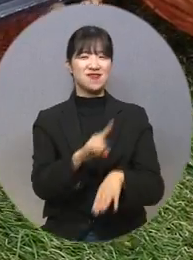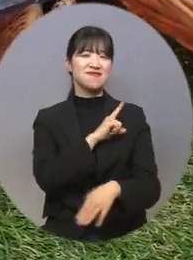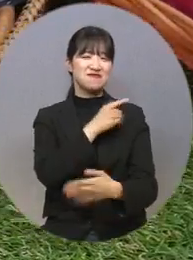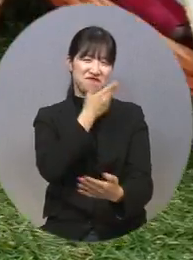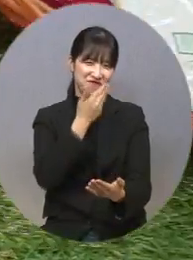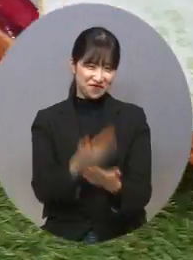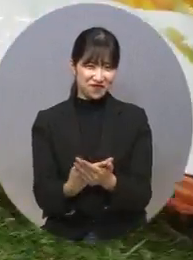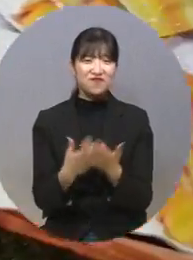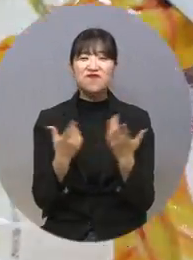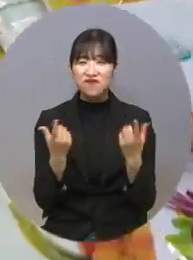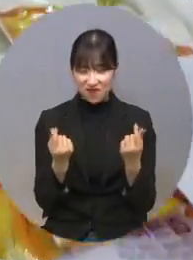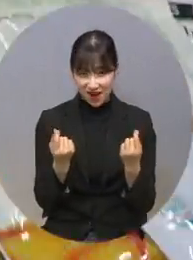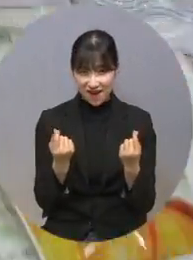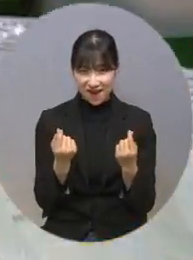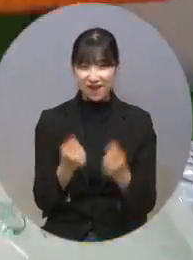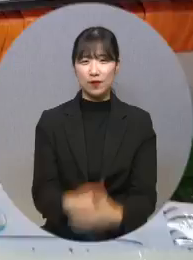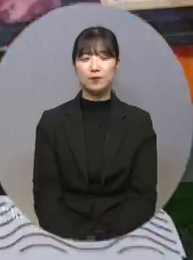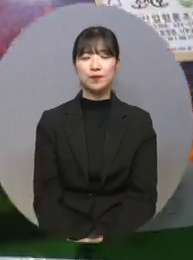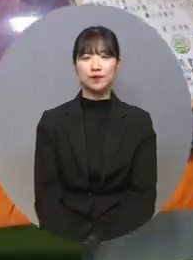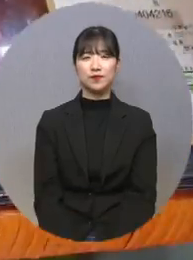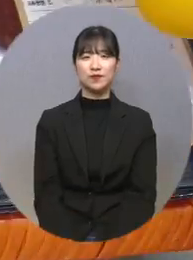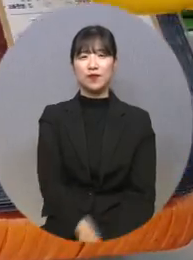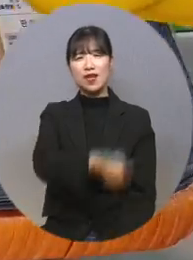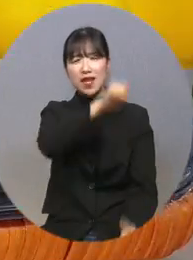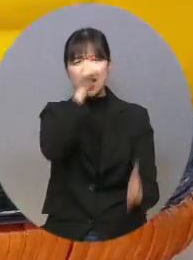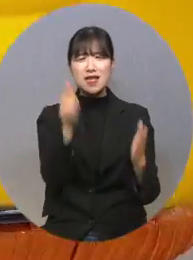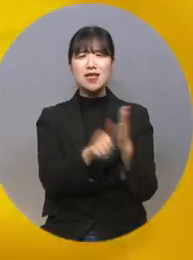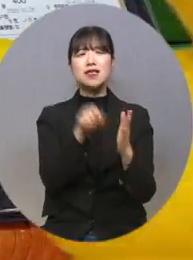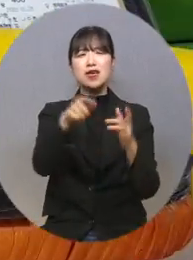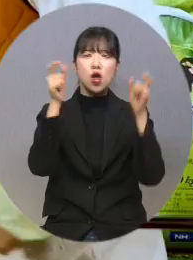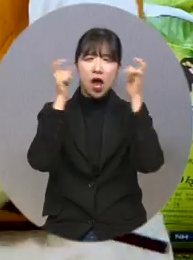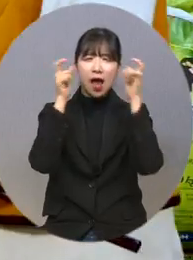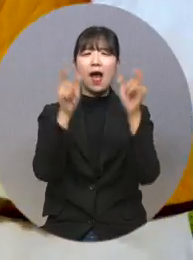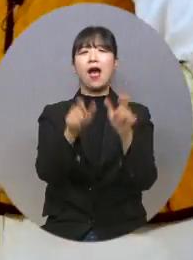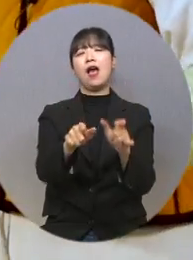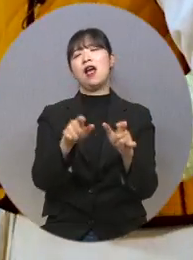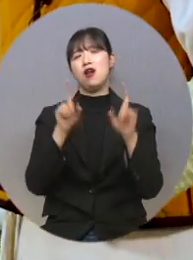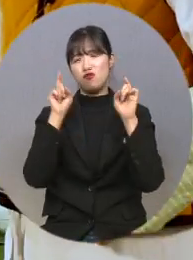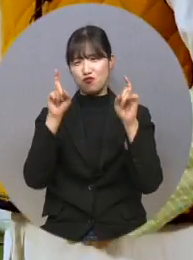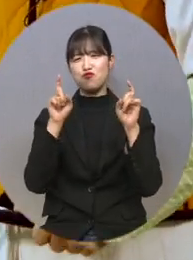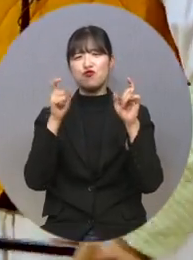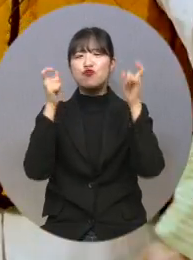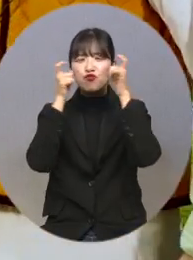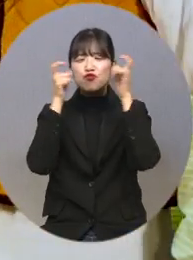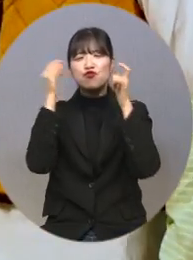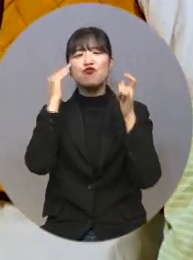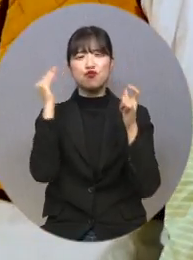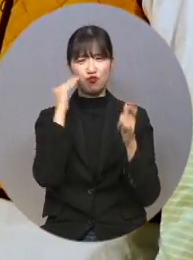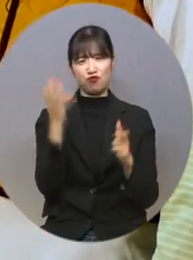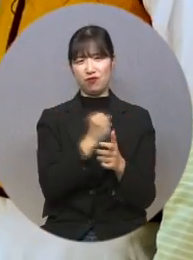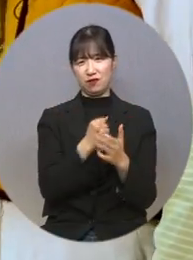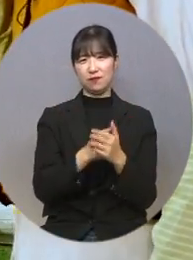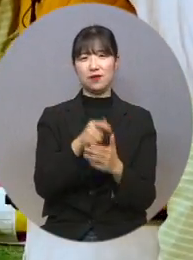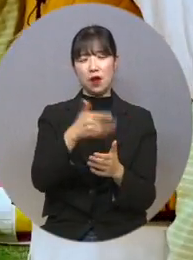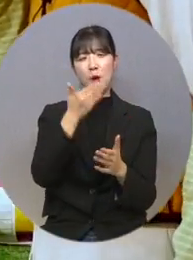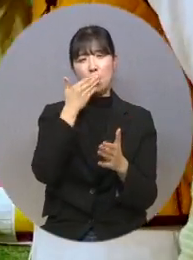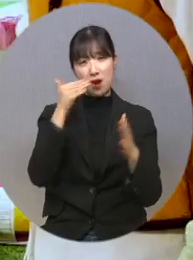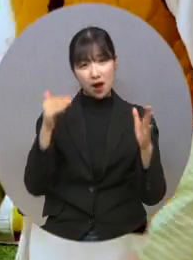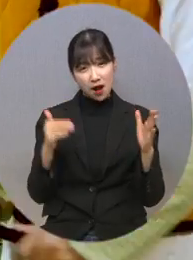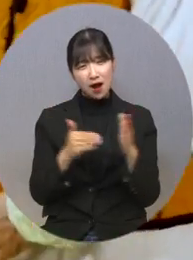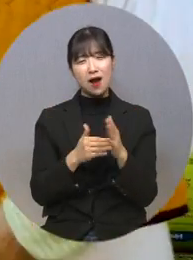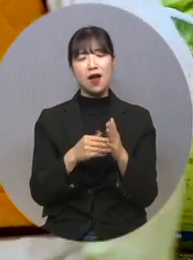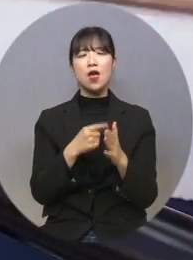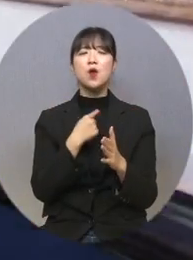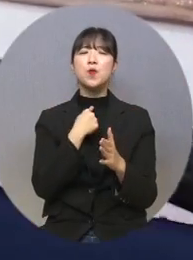다 고기에서 고기. 인생 이게 한우. 콕 집어서. 그리고 먹고 나면 이게 또 추출해. 목이 좀 마를